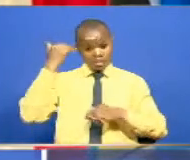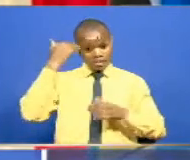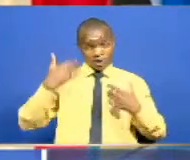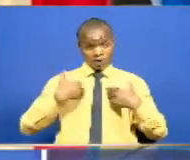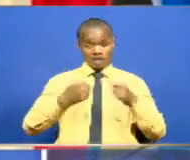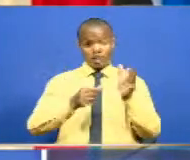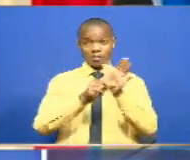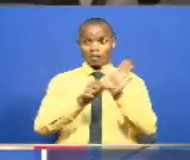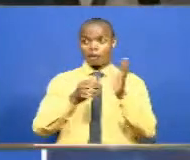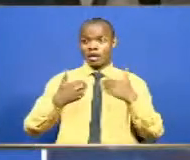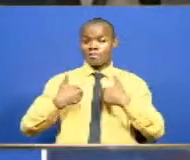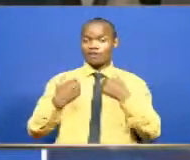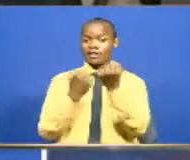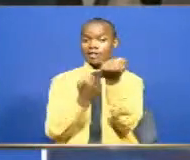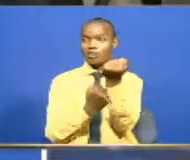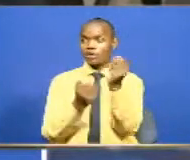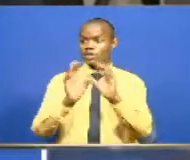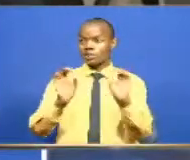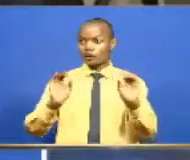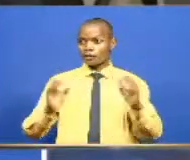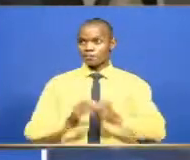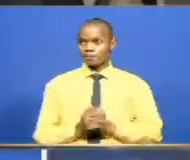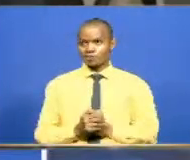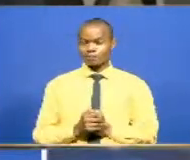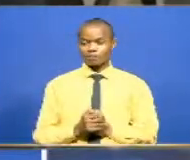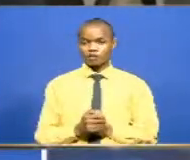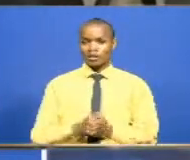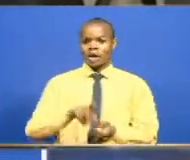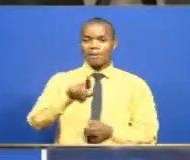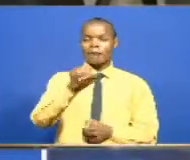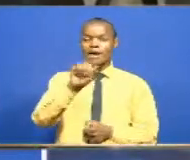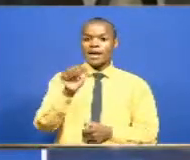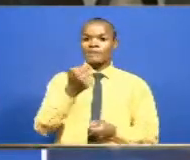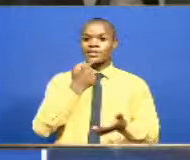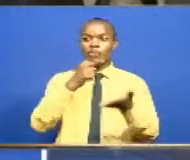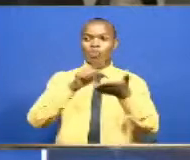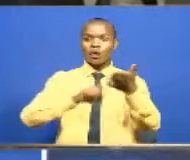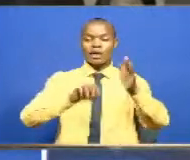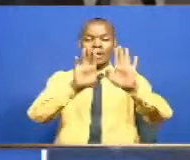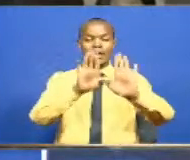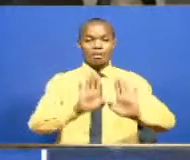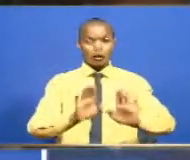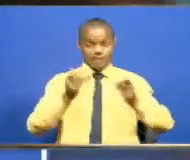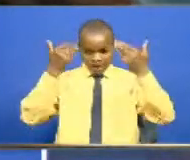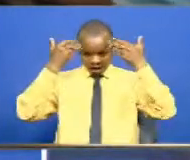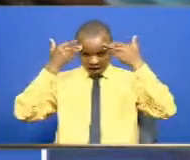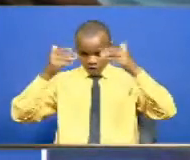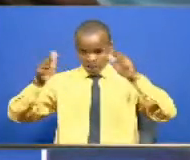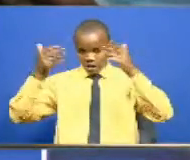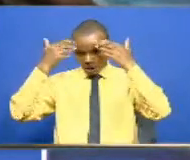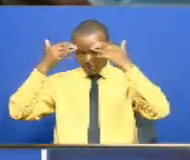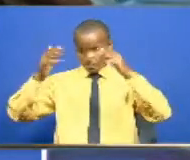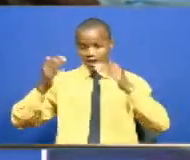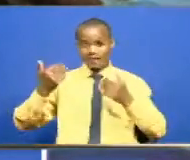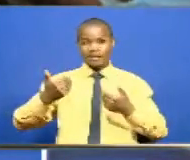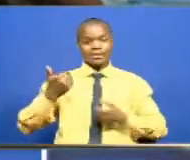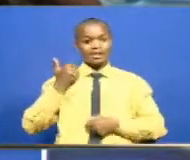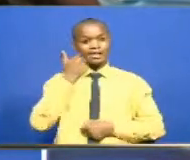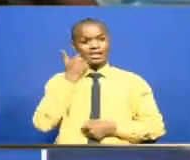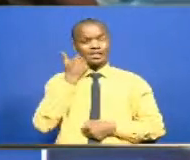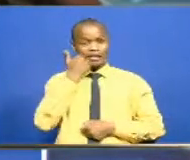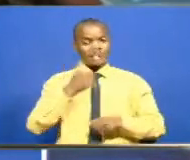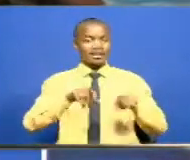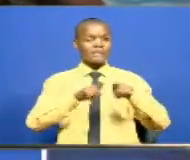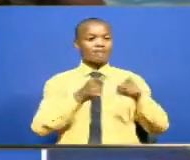go unsupported. Ahmed alisisitiza umuhimu wa utoaji uhamasisho kuhusu magonjwa hayo, akisema Wakenya